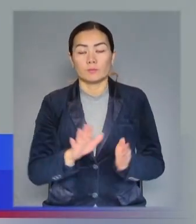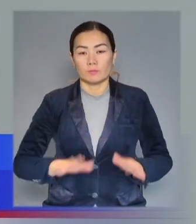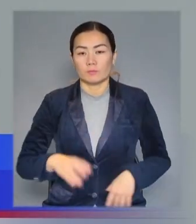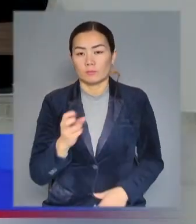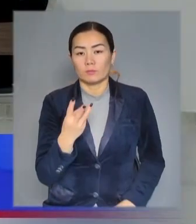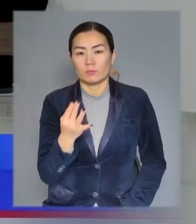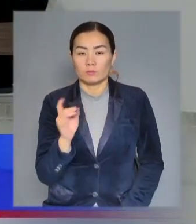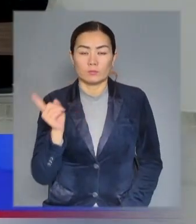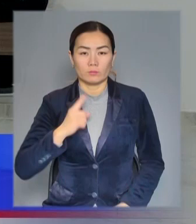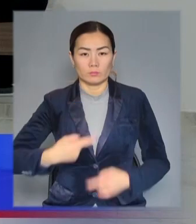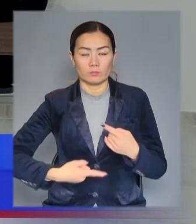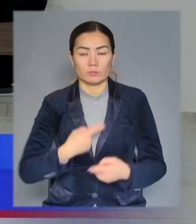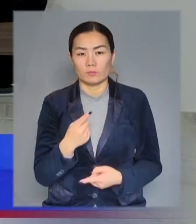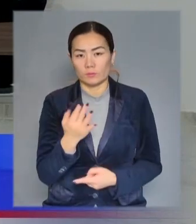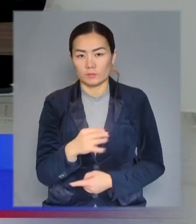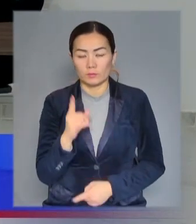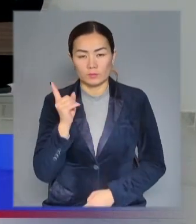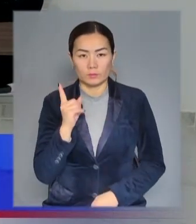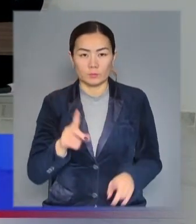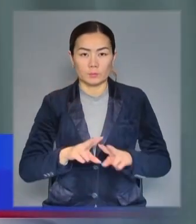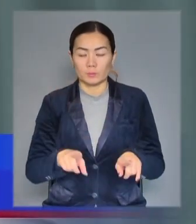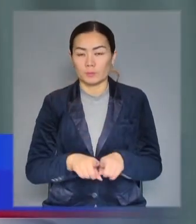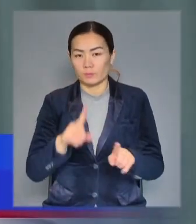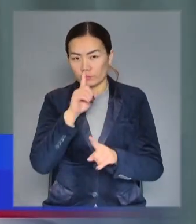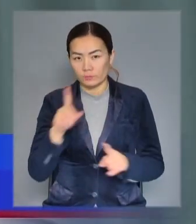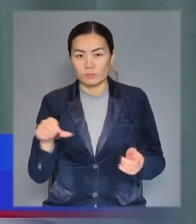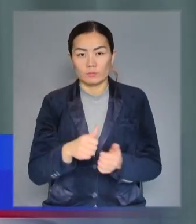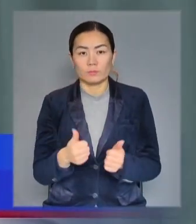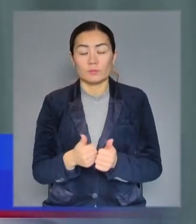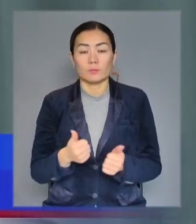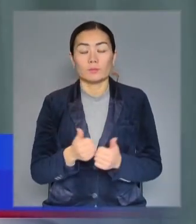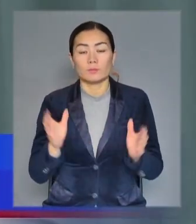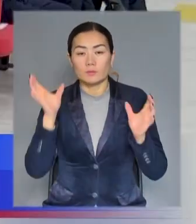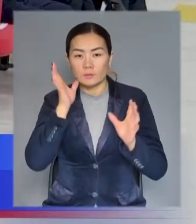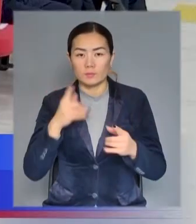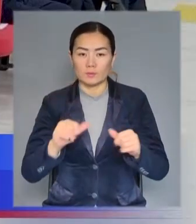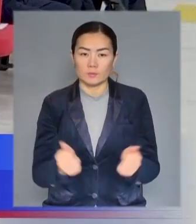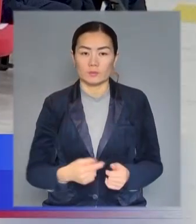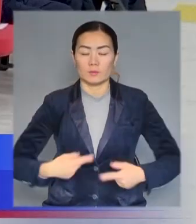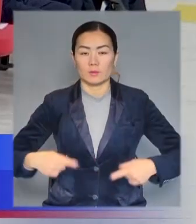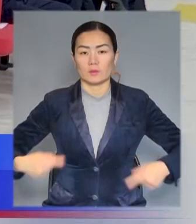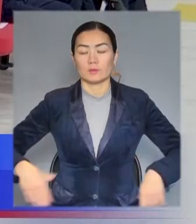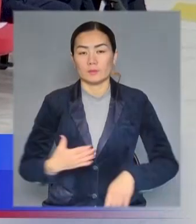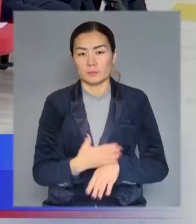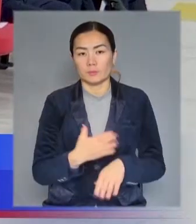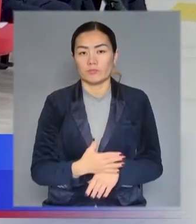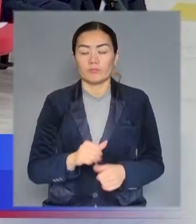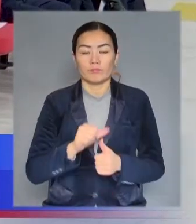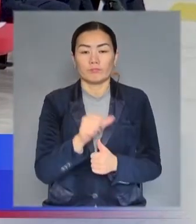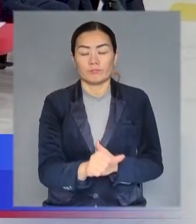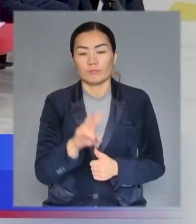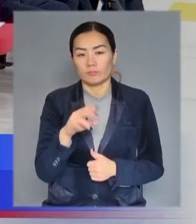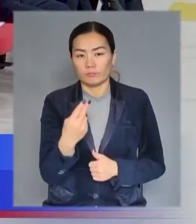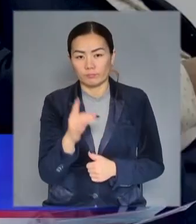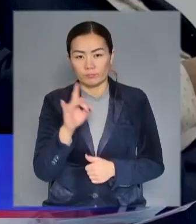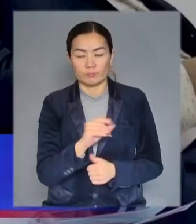әдістері Сарайшықта бұрынғы кездесетін әдеттегі жерлеулерге ұқсас емес. Мәйіттердің қасынан тәңіршілік сипаттағы затты айғақтардың табылуы бұл жерде бөлек